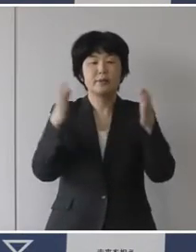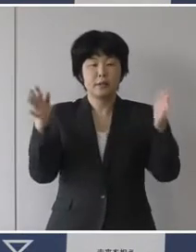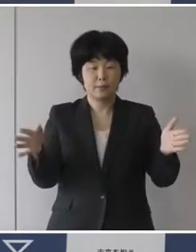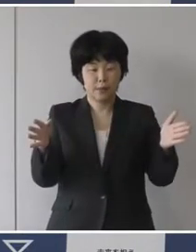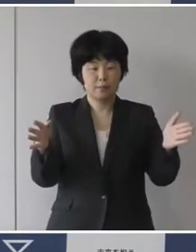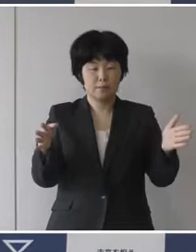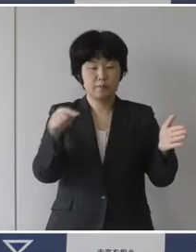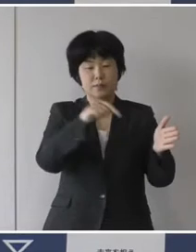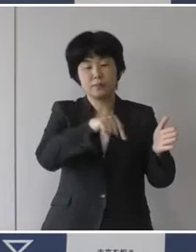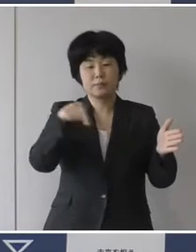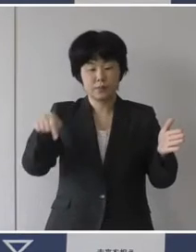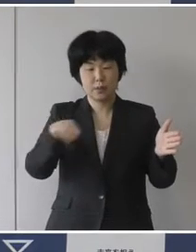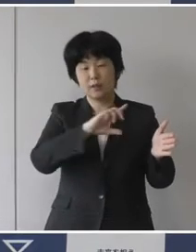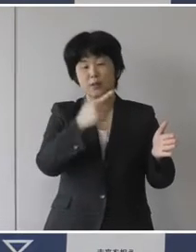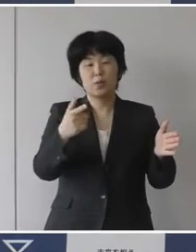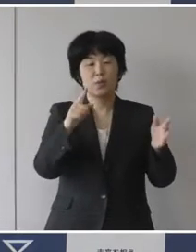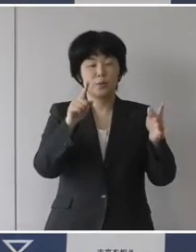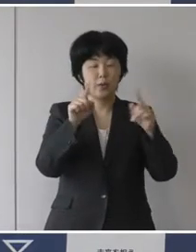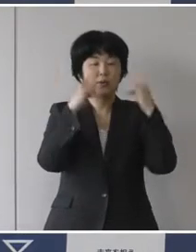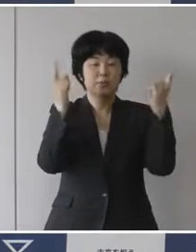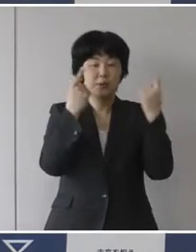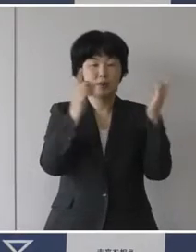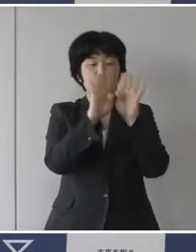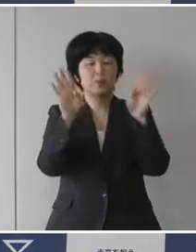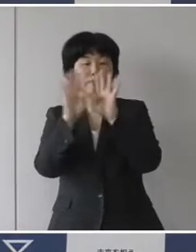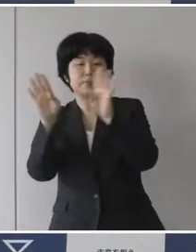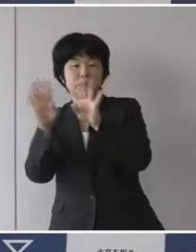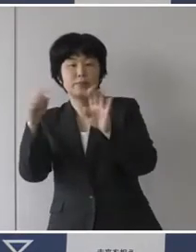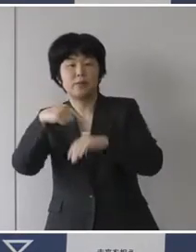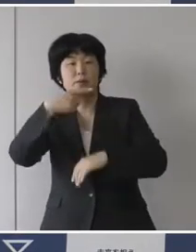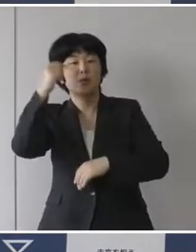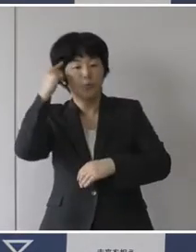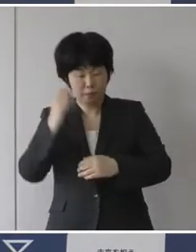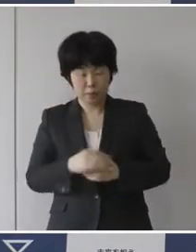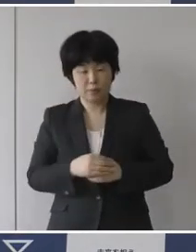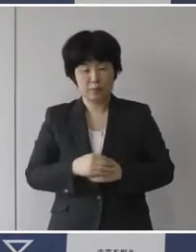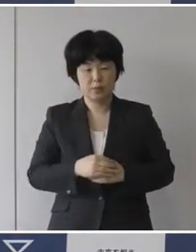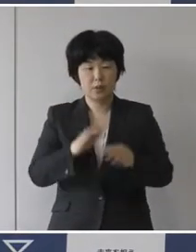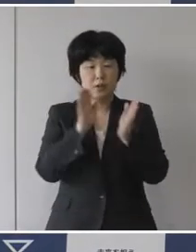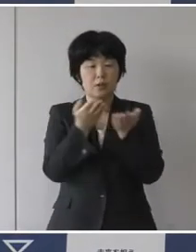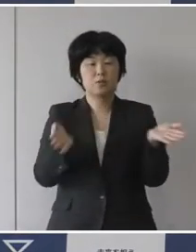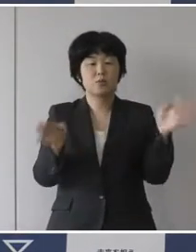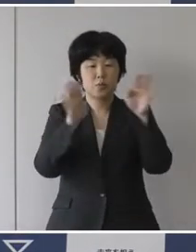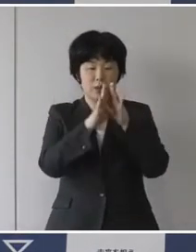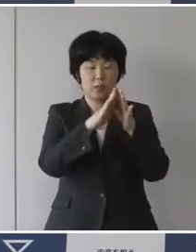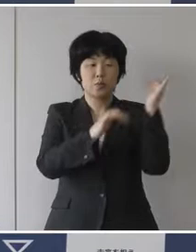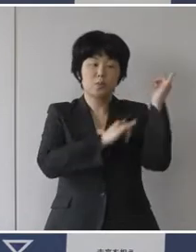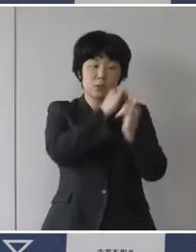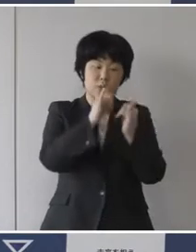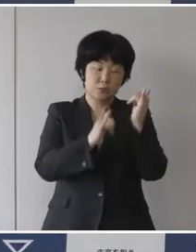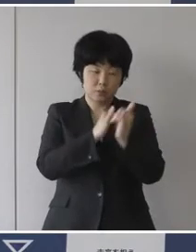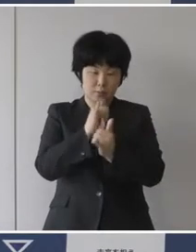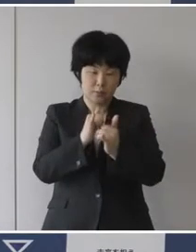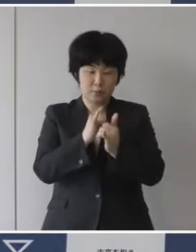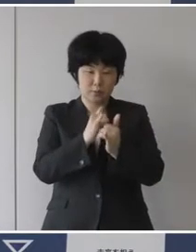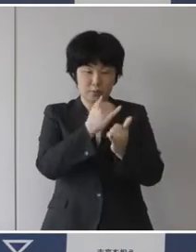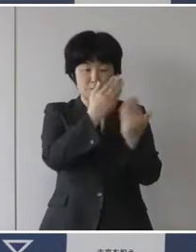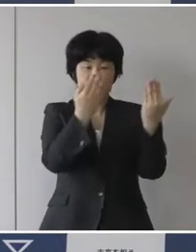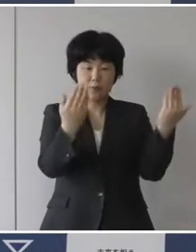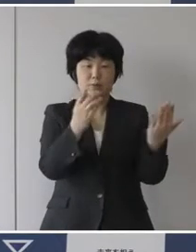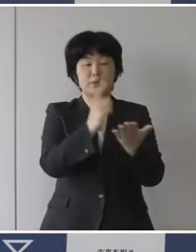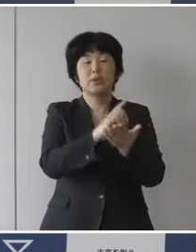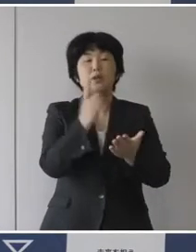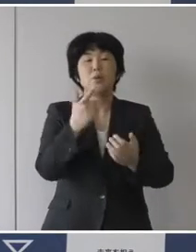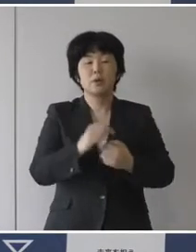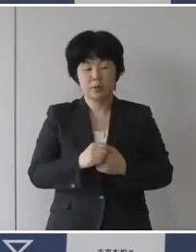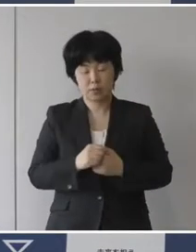行うということであります。まあ、図書館の歩みを振り返るだけじゃなくて、未来を育む地と交流の創造拠点の